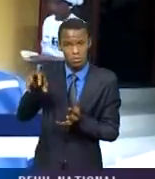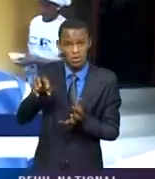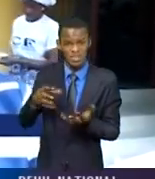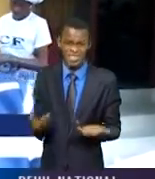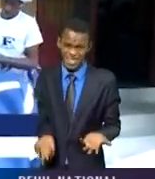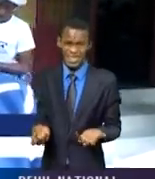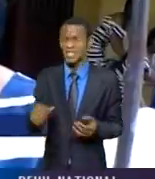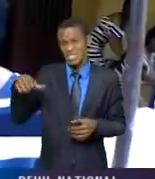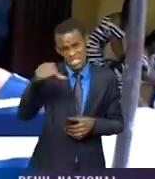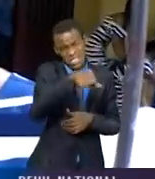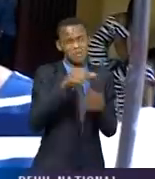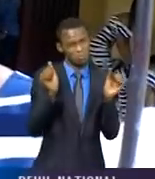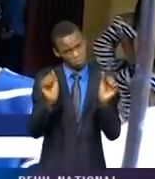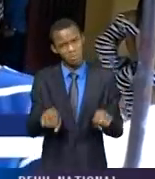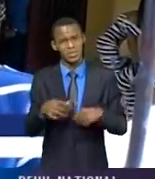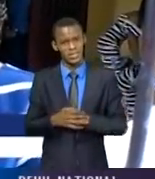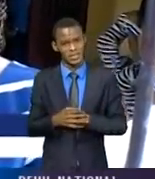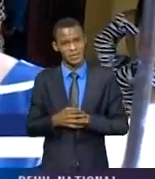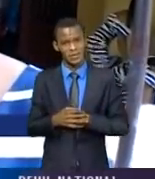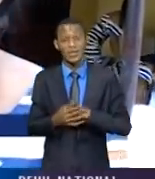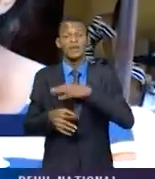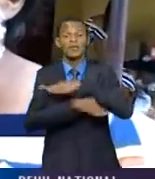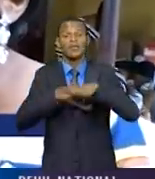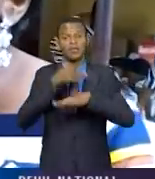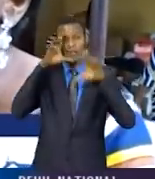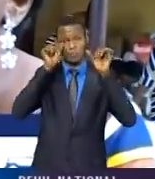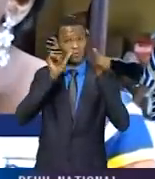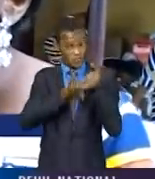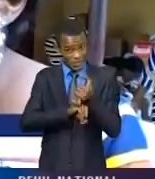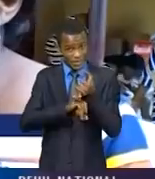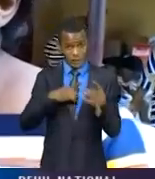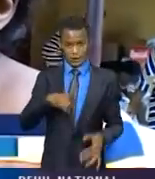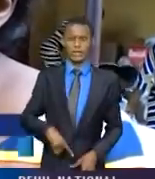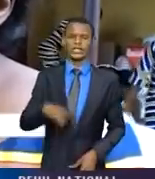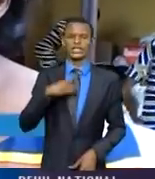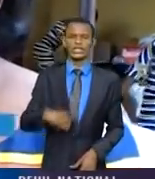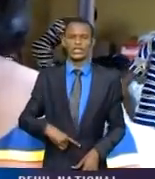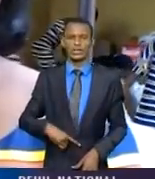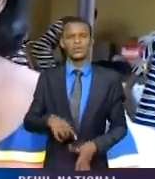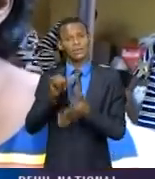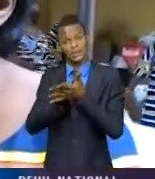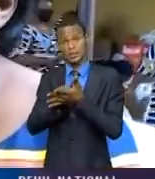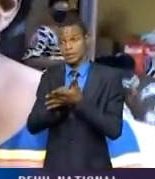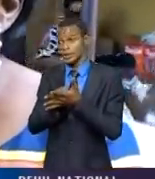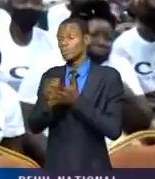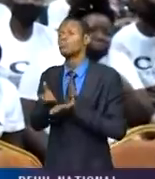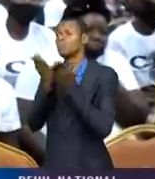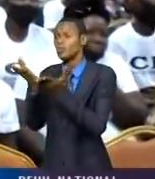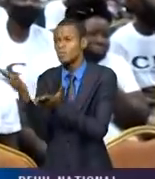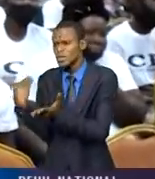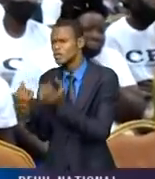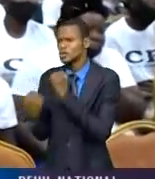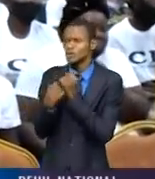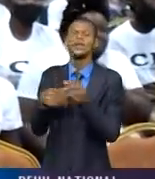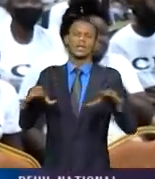magnifiant à fondation des miniatures ou accepter nous soutenir dans cette can aux avants faire à la fin de